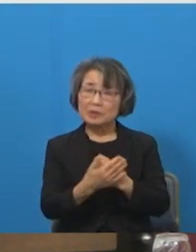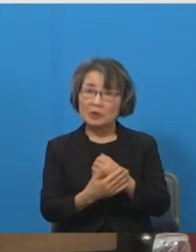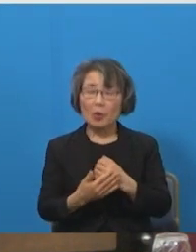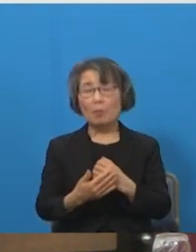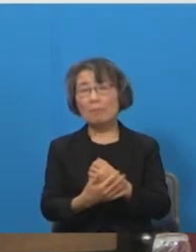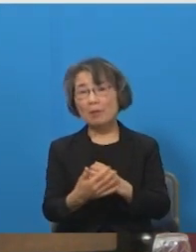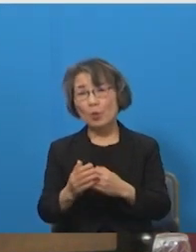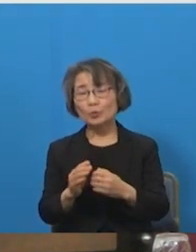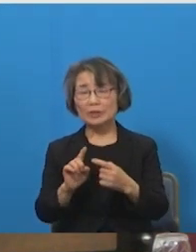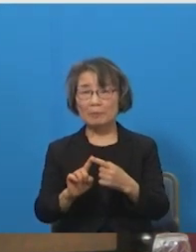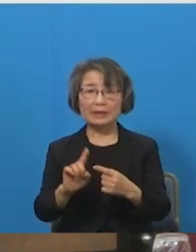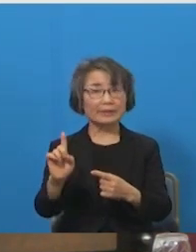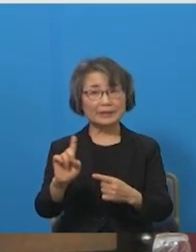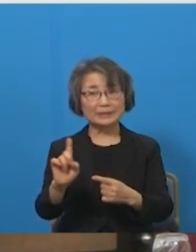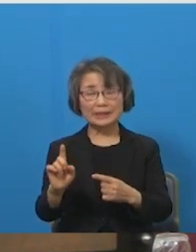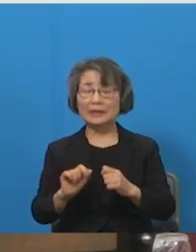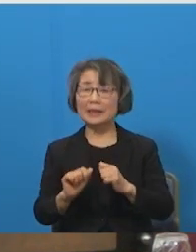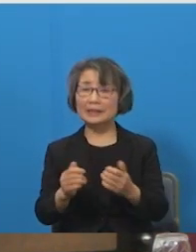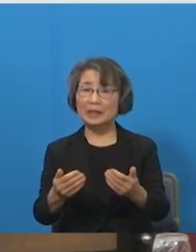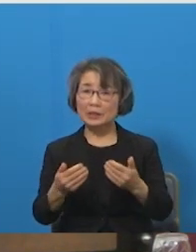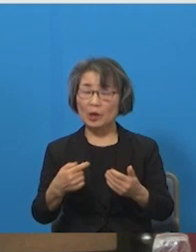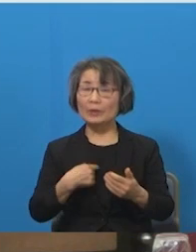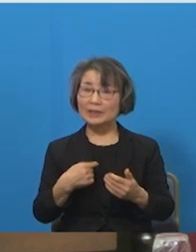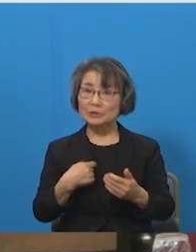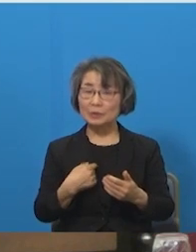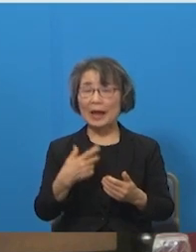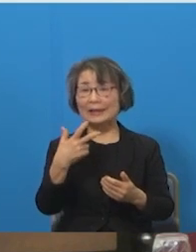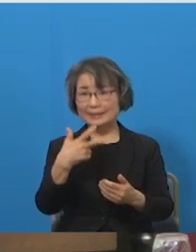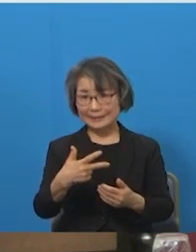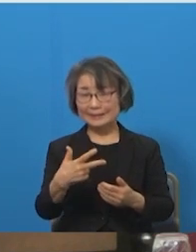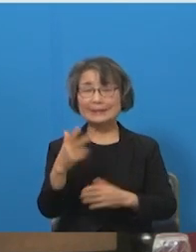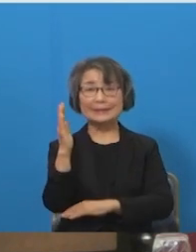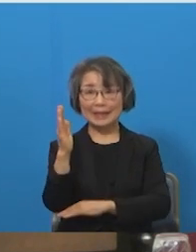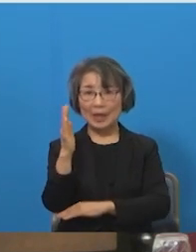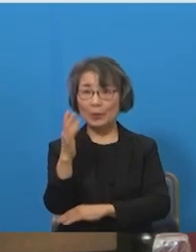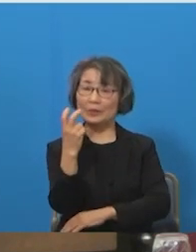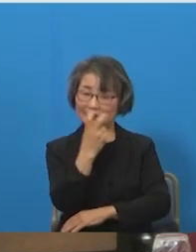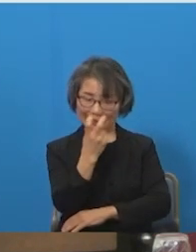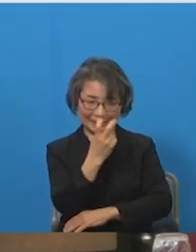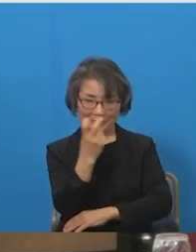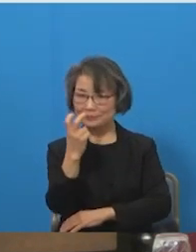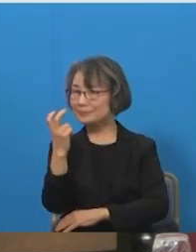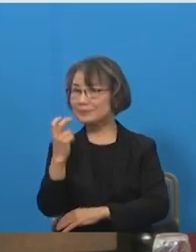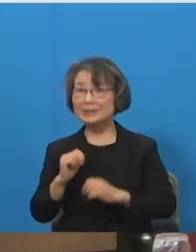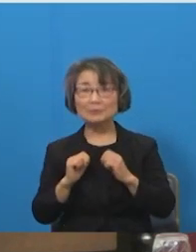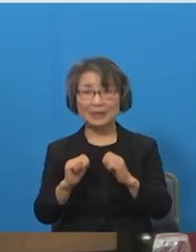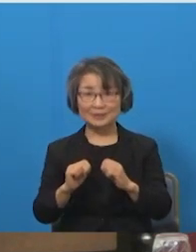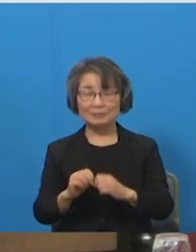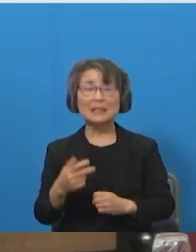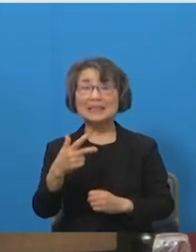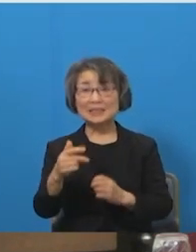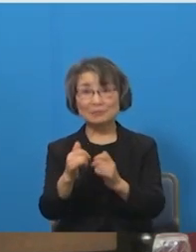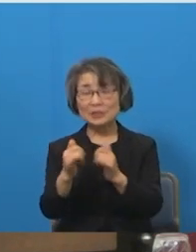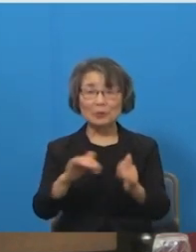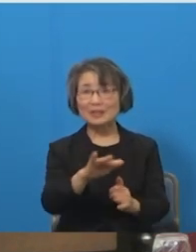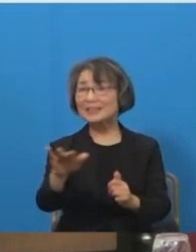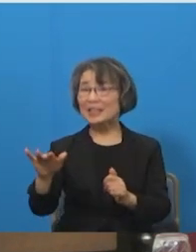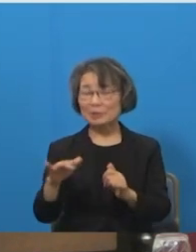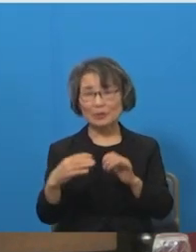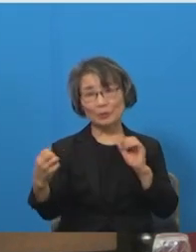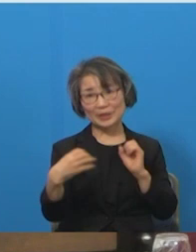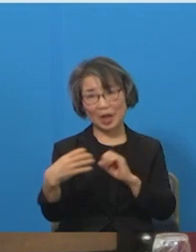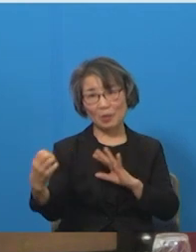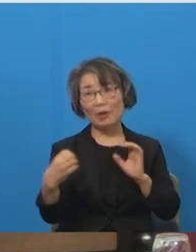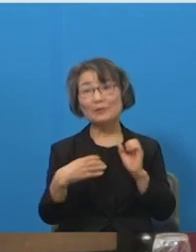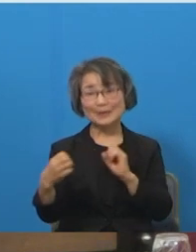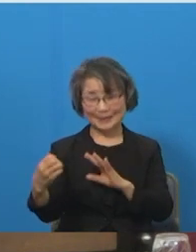のか、改めて私自身が姿勢を点検いたします。そして市民の皆様との対話を重ねながら